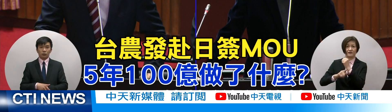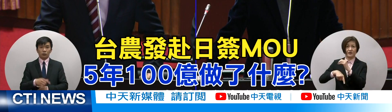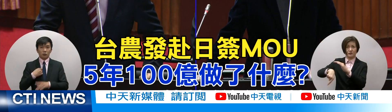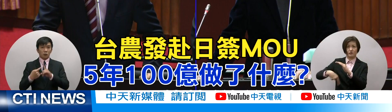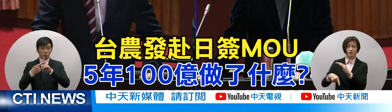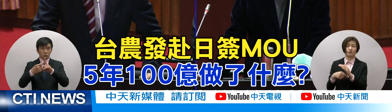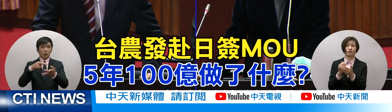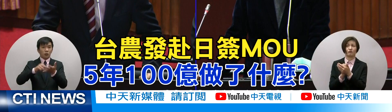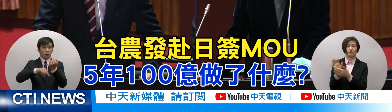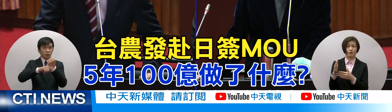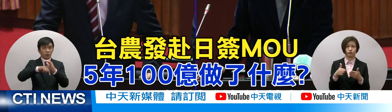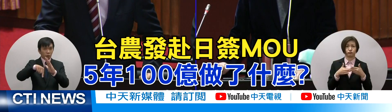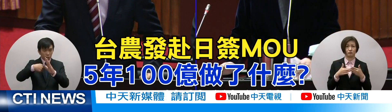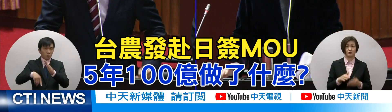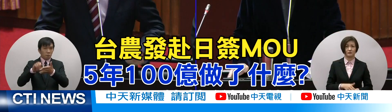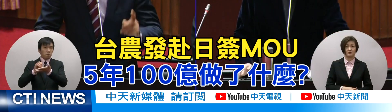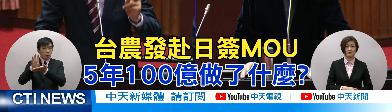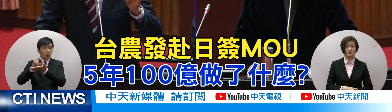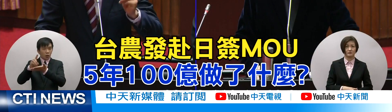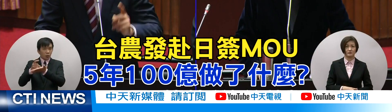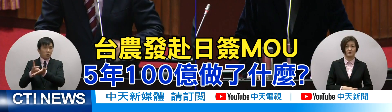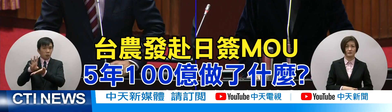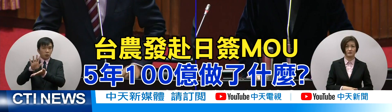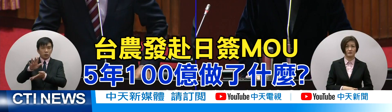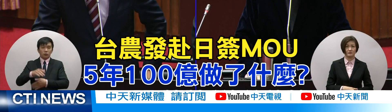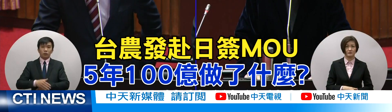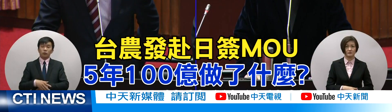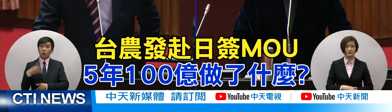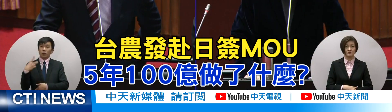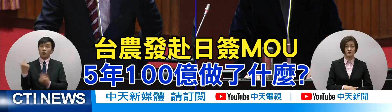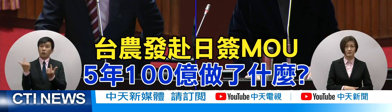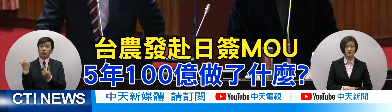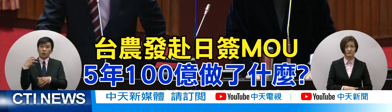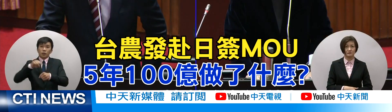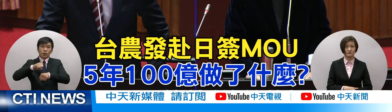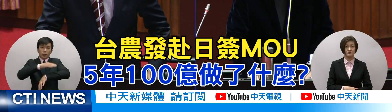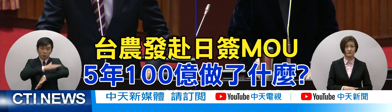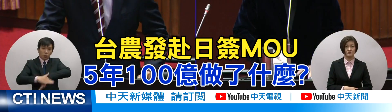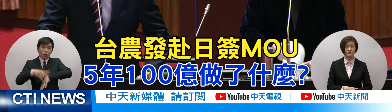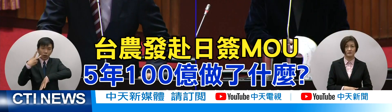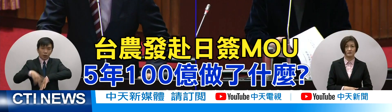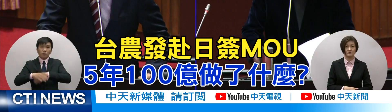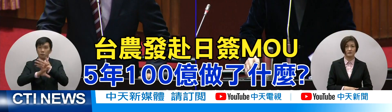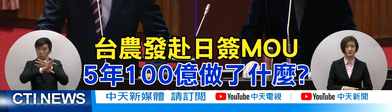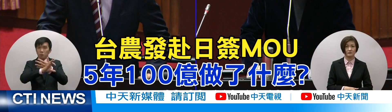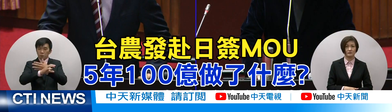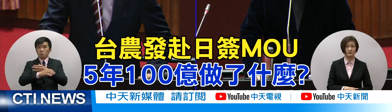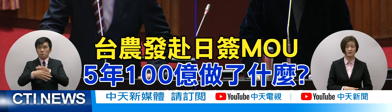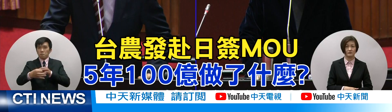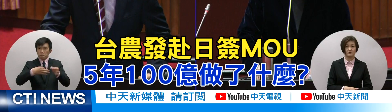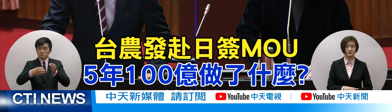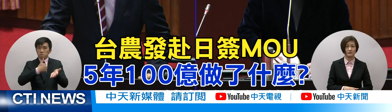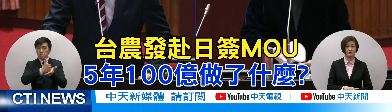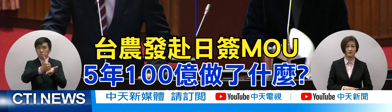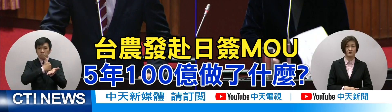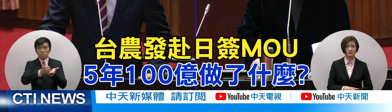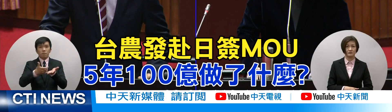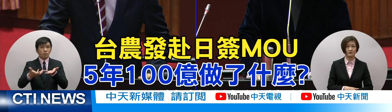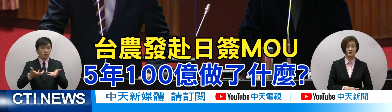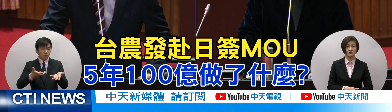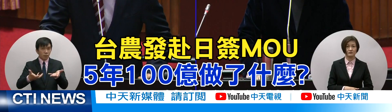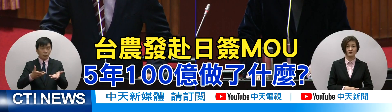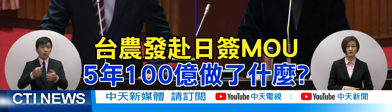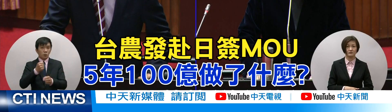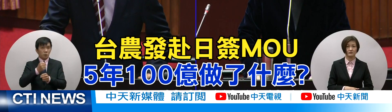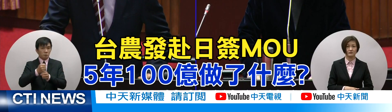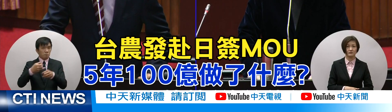次报告台农花的营运状况，我甚至也可以把新加坡包括各地我们在贸易上所做的这些。完整